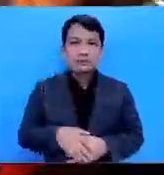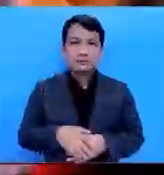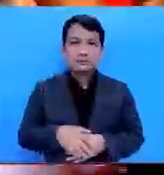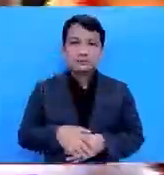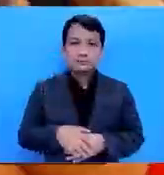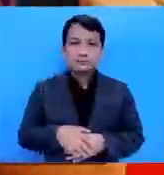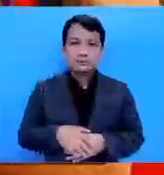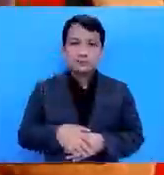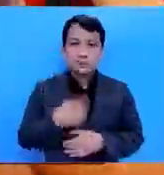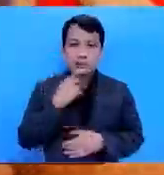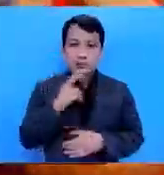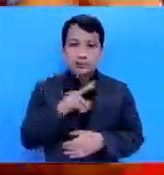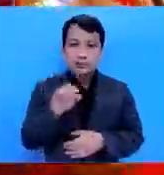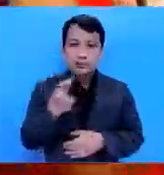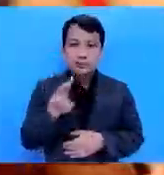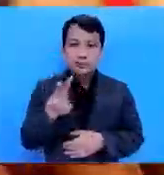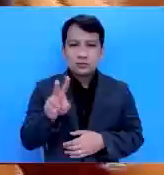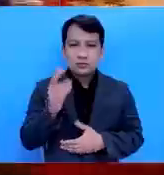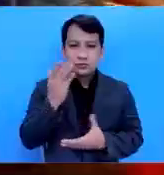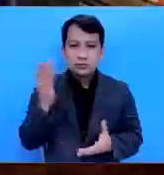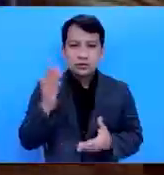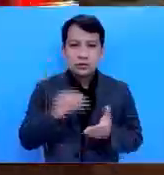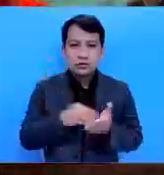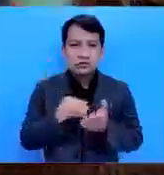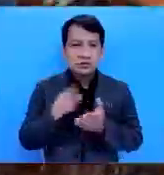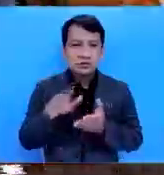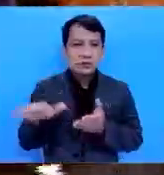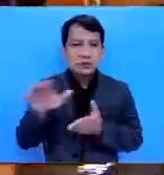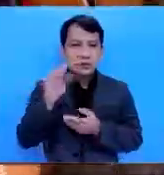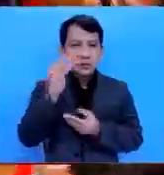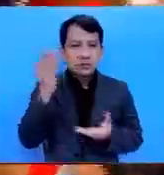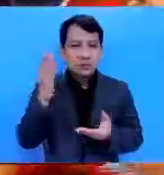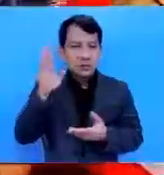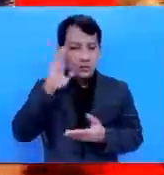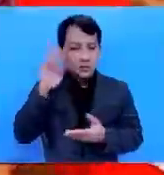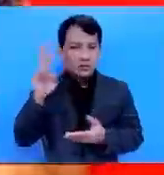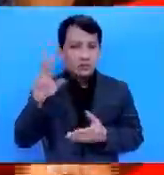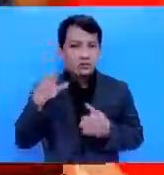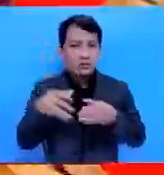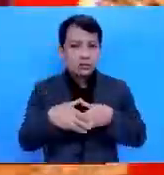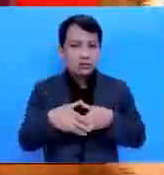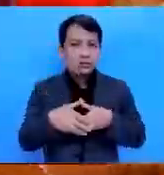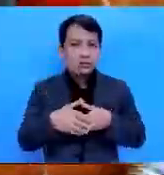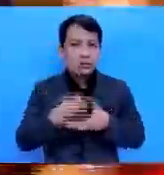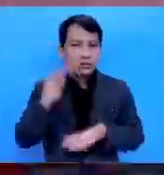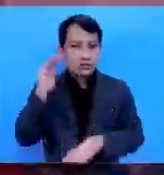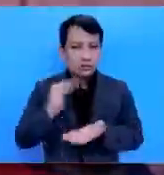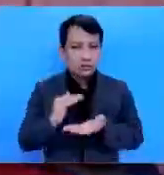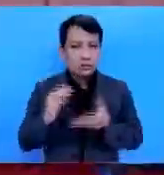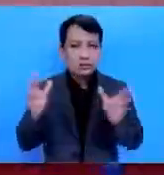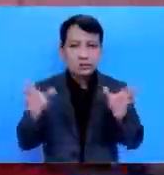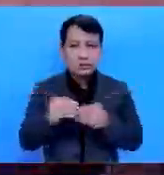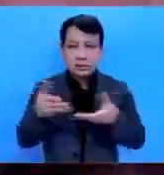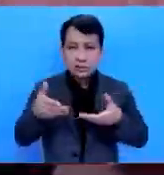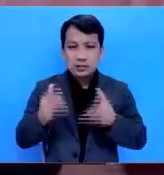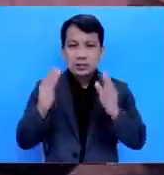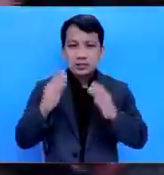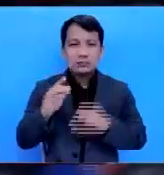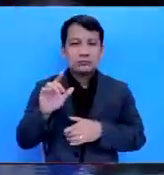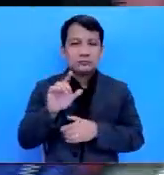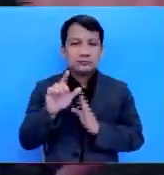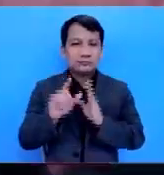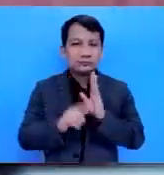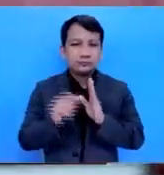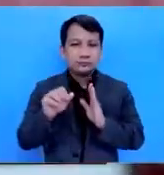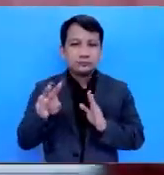ang 272 million pesos na gastos nito para kay Marcos ay mas mababa sa halaga na pinapayagan ng batas. Sa ilalim